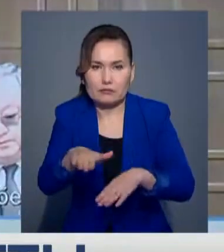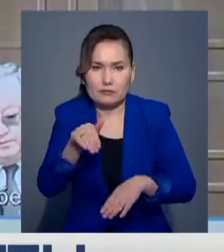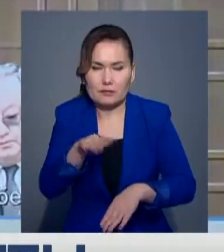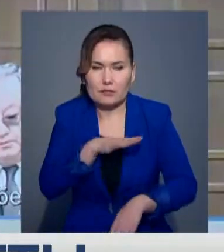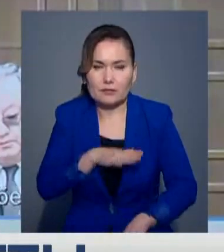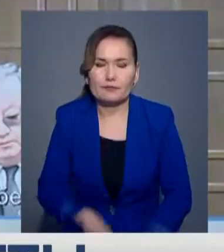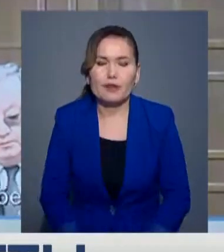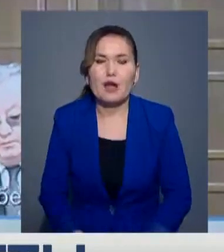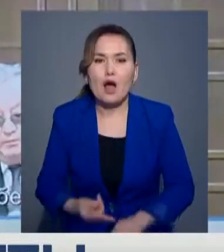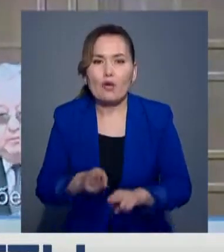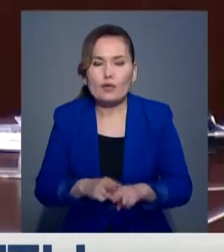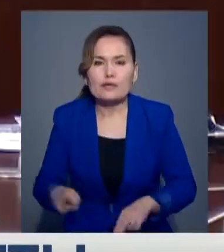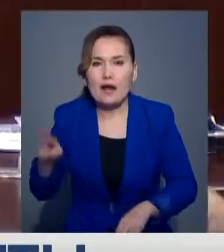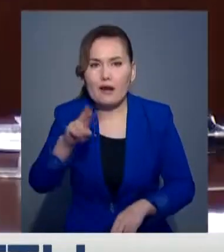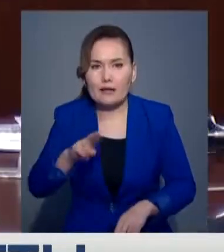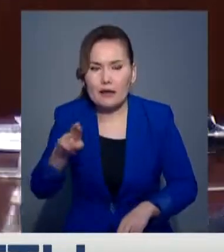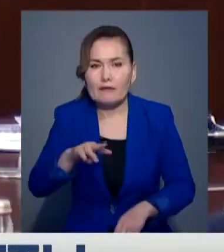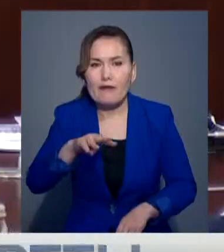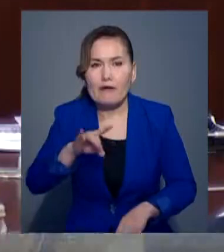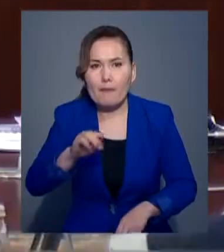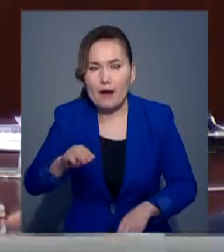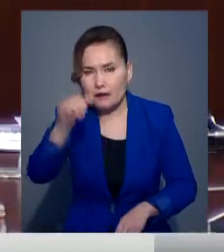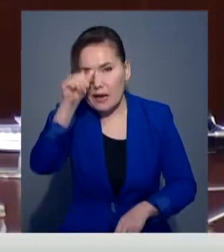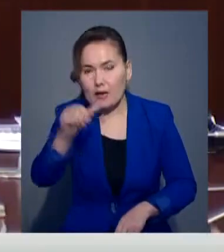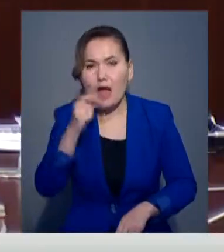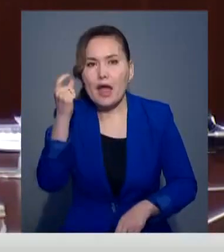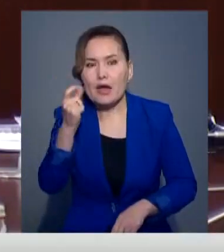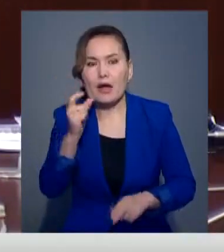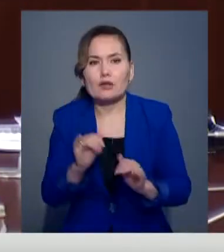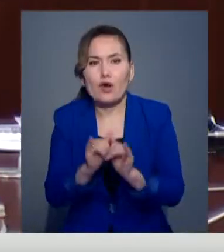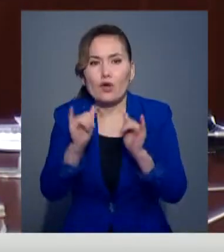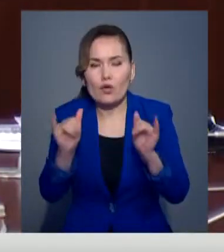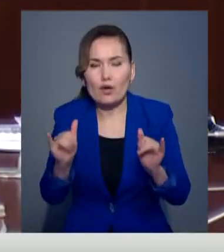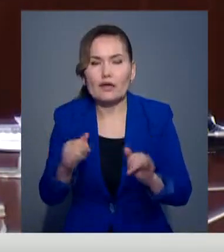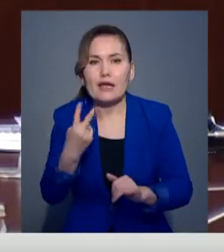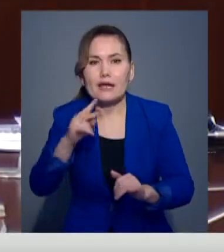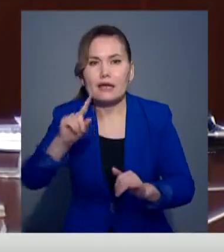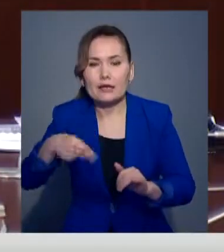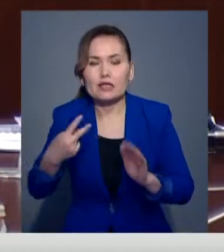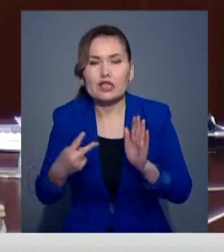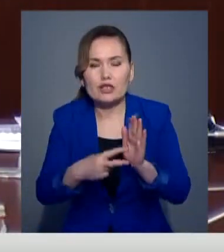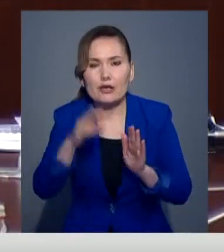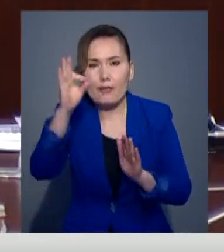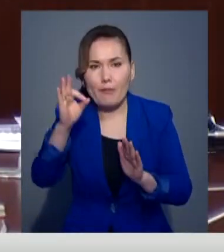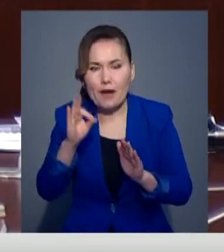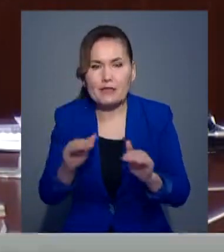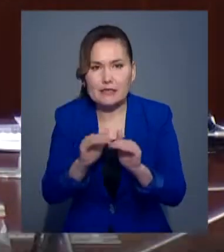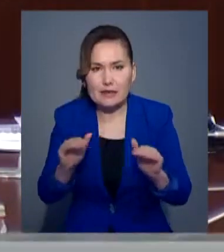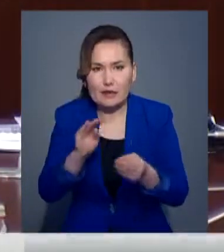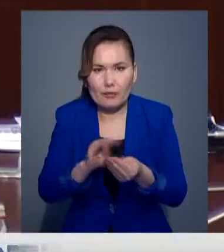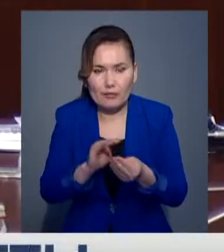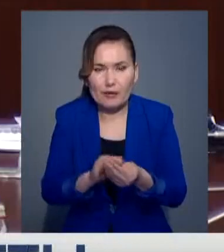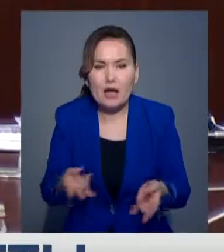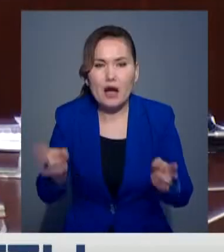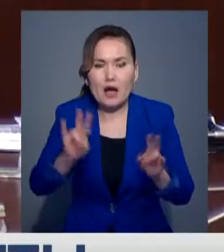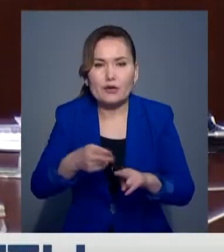Осы жылғы қаңтар-наурызда экономиканың өсімі 2,7% деңгейінде сақталып отыр. Базалық